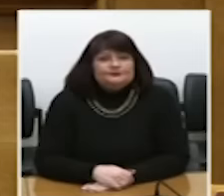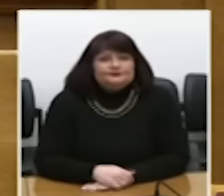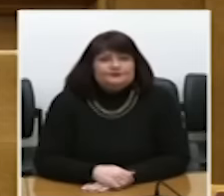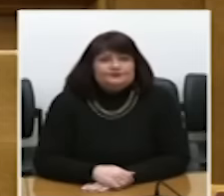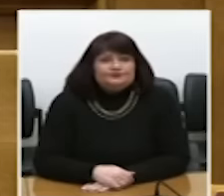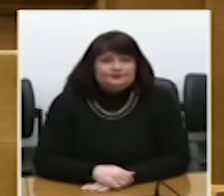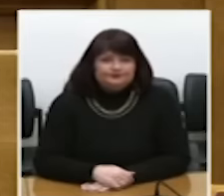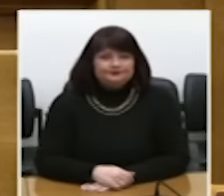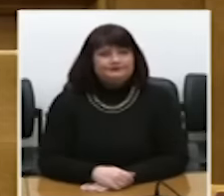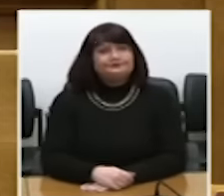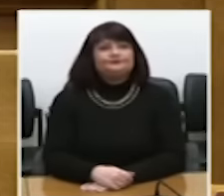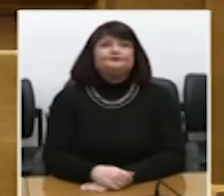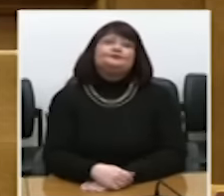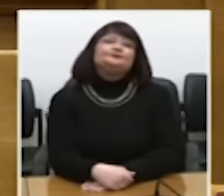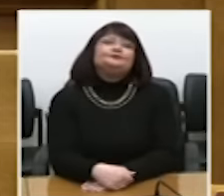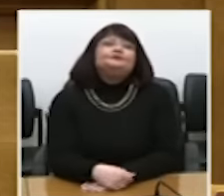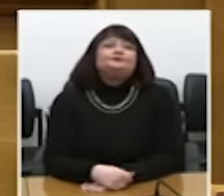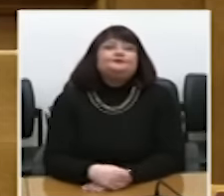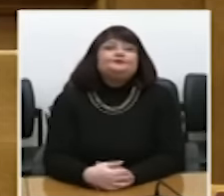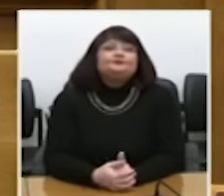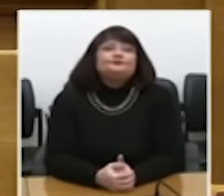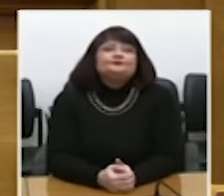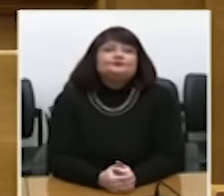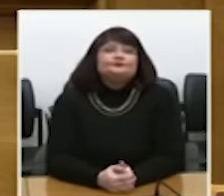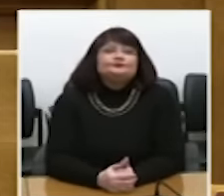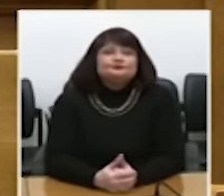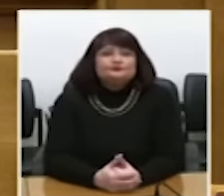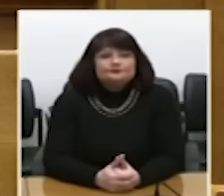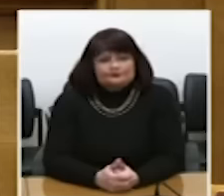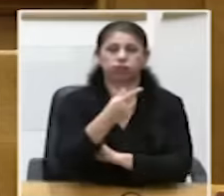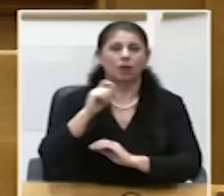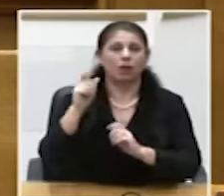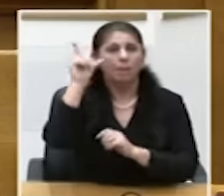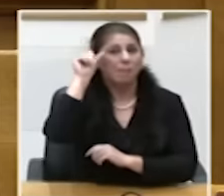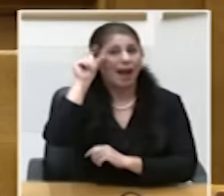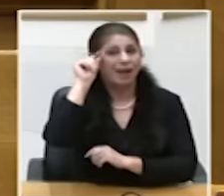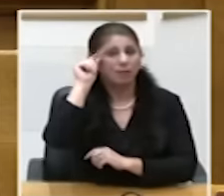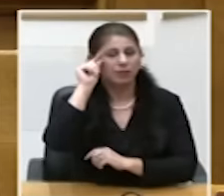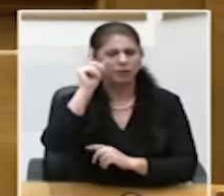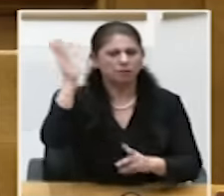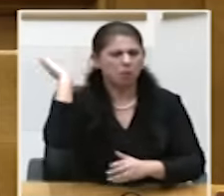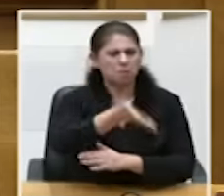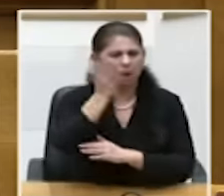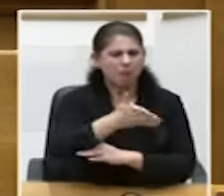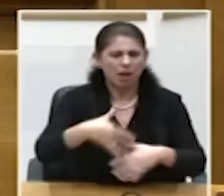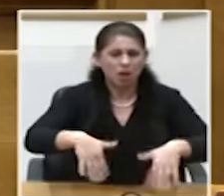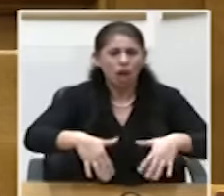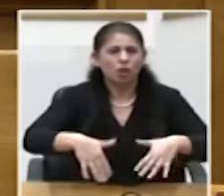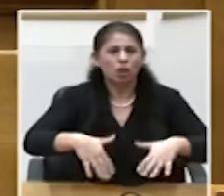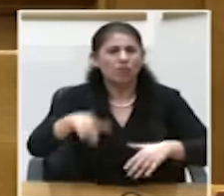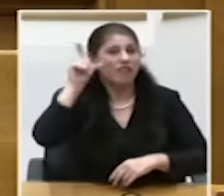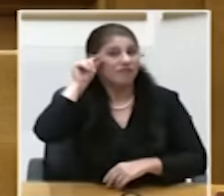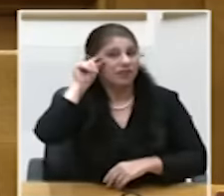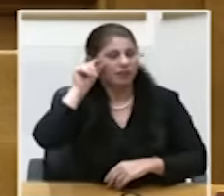και στέλνετε, για παράδειγμα, τα μάτια στις σχολές για να χτυπήσουν τον αγώνα των φοιτητών, να τους τρομοκρατήσουν.